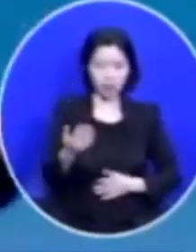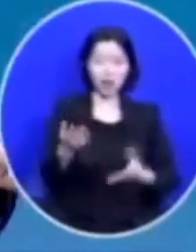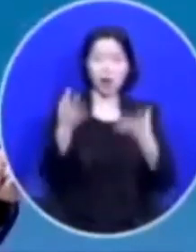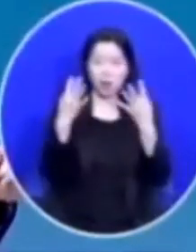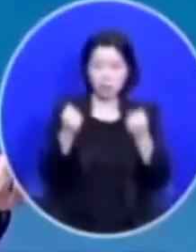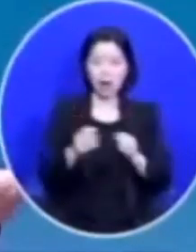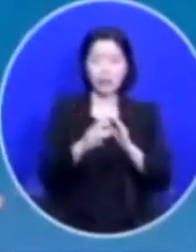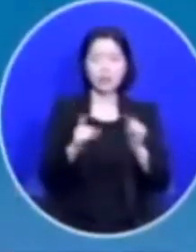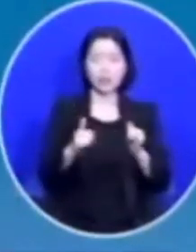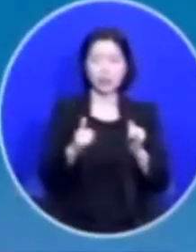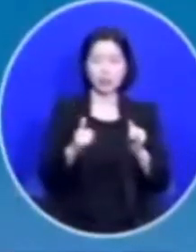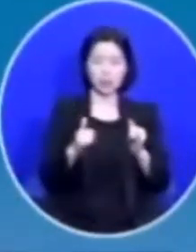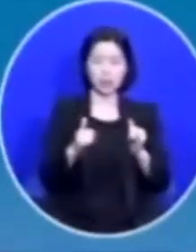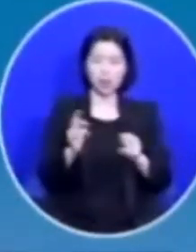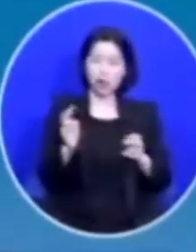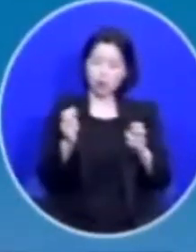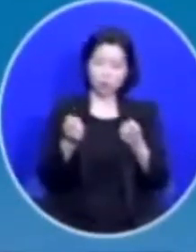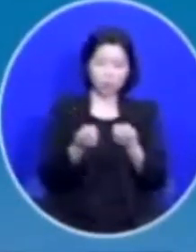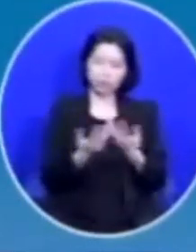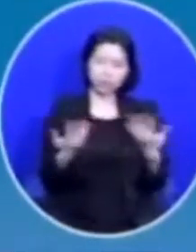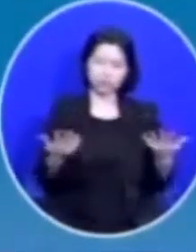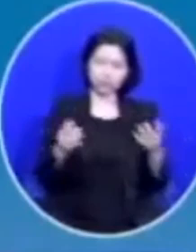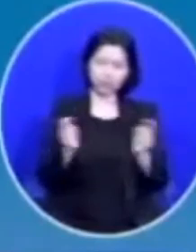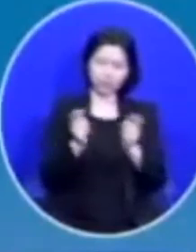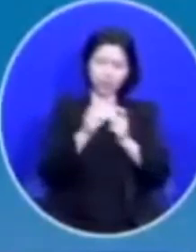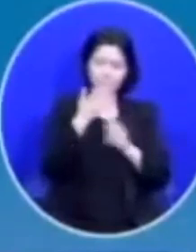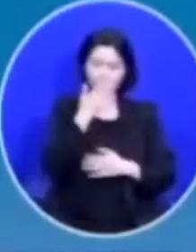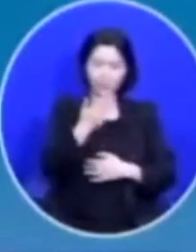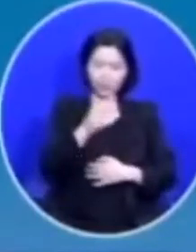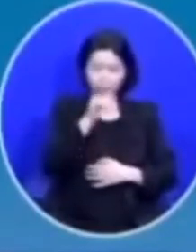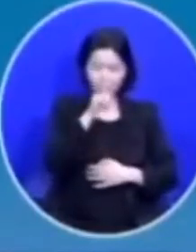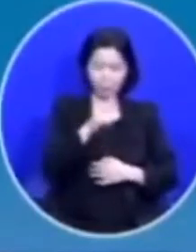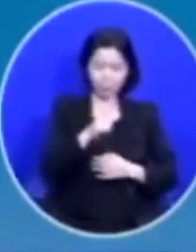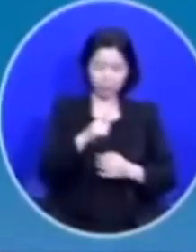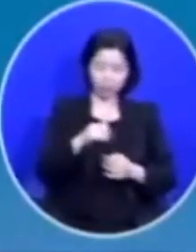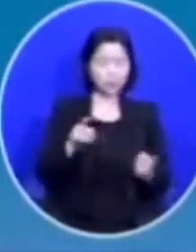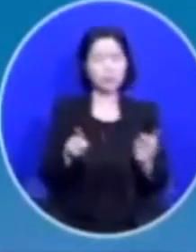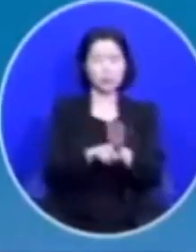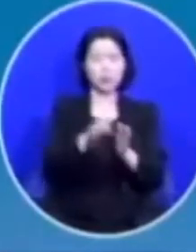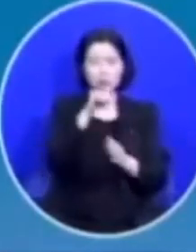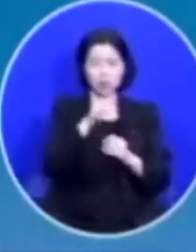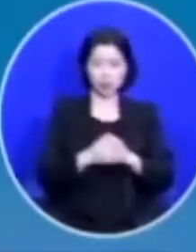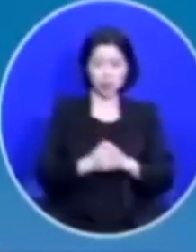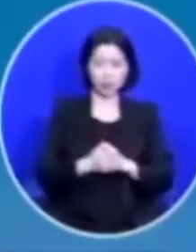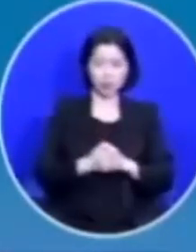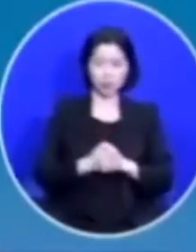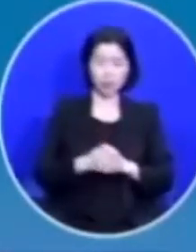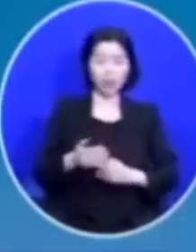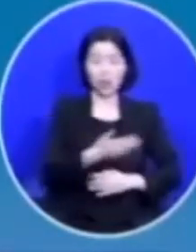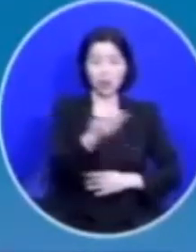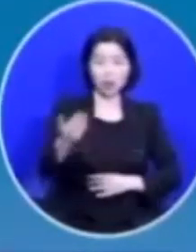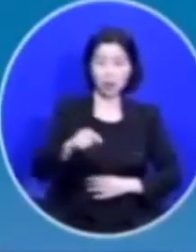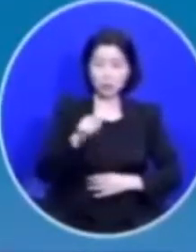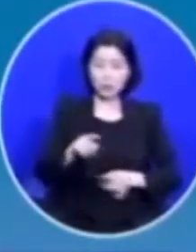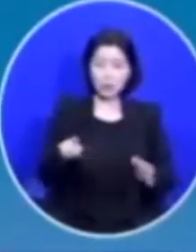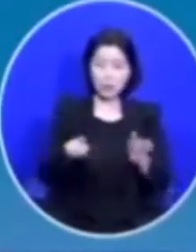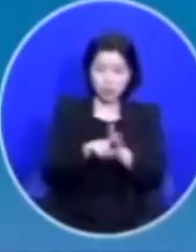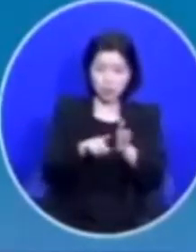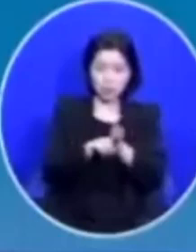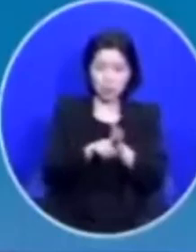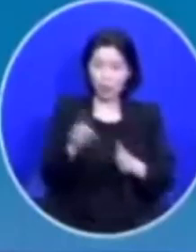없이 해야 된다고 그렇게 철썩 같이 믿고 있습니다 여러분 그 믿음이